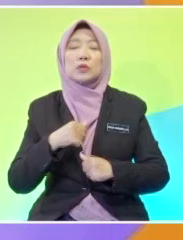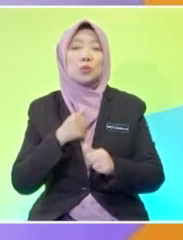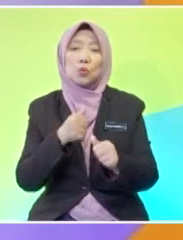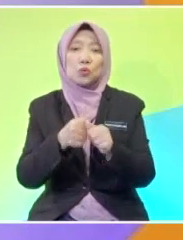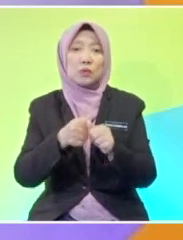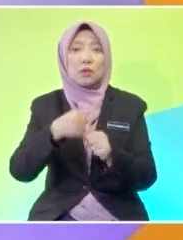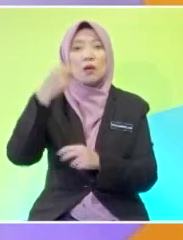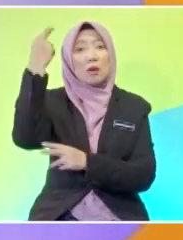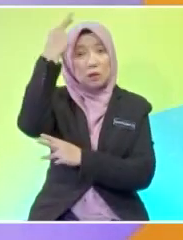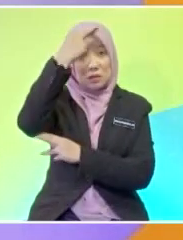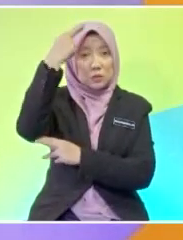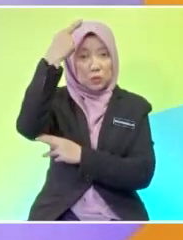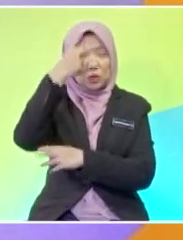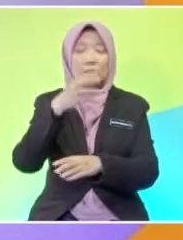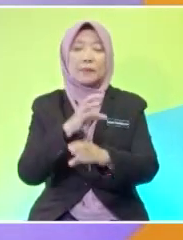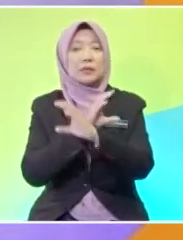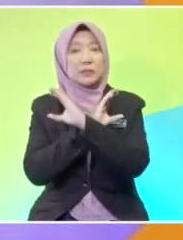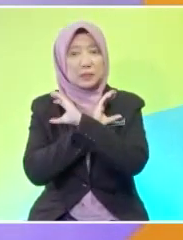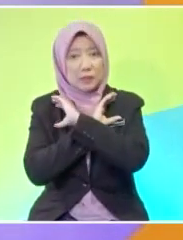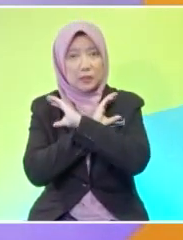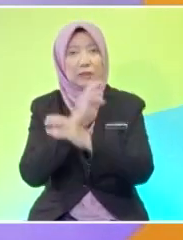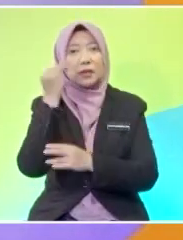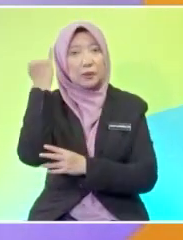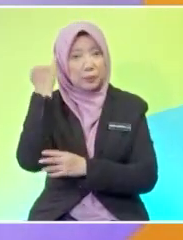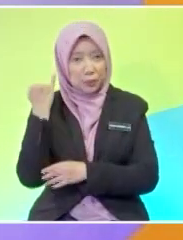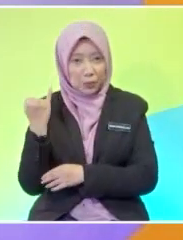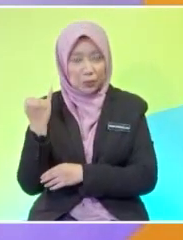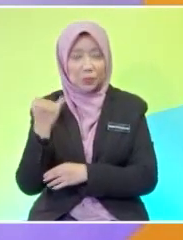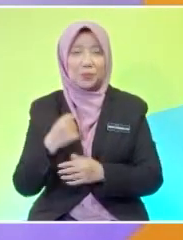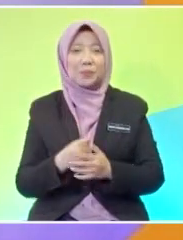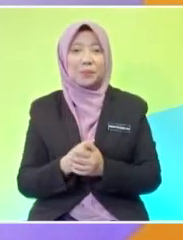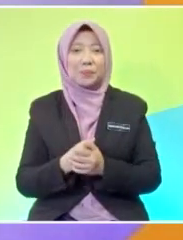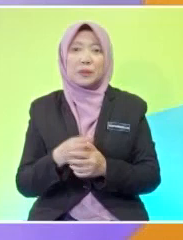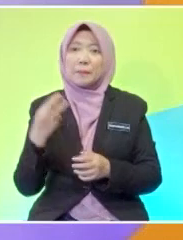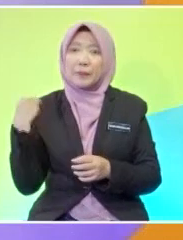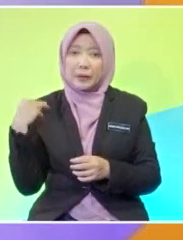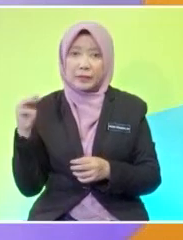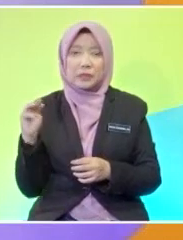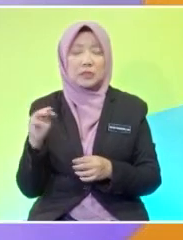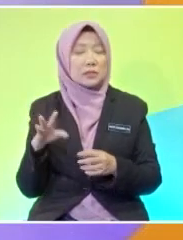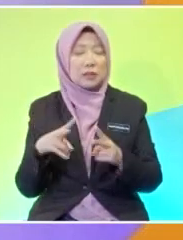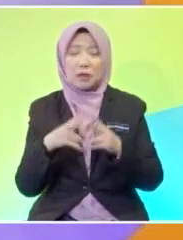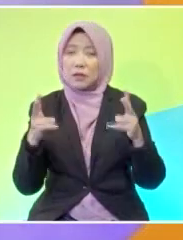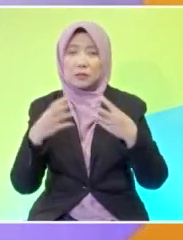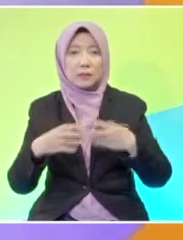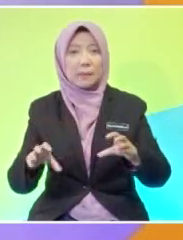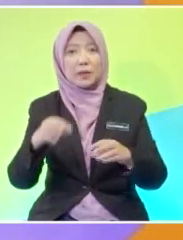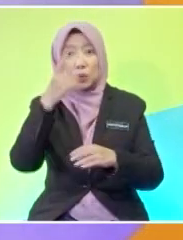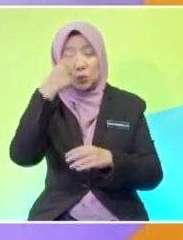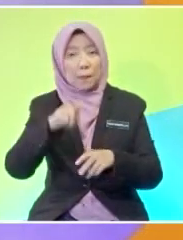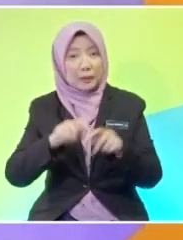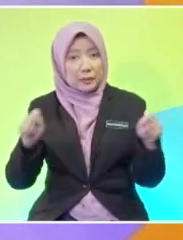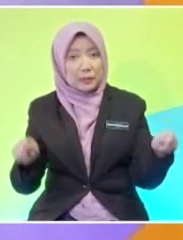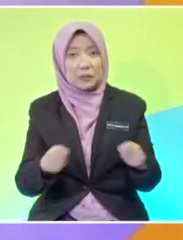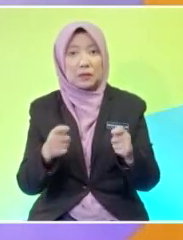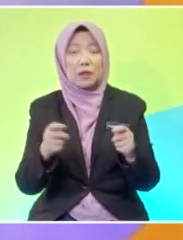Ya karena Rasulullah mencintai ilmu ya mereka ini sangat cepat untuk bertindak balas juga dengan perkara-perkara